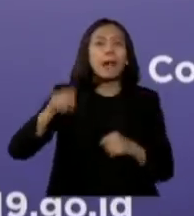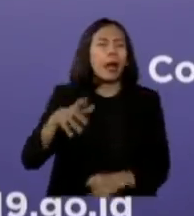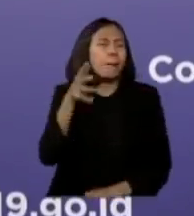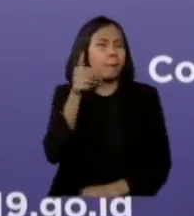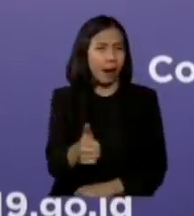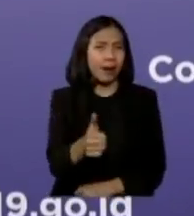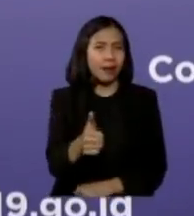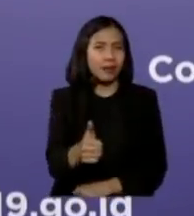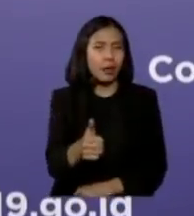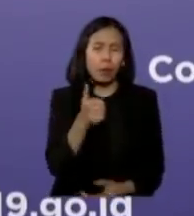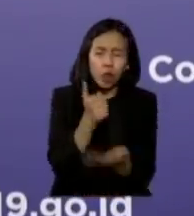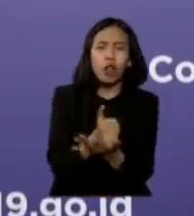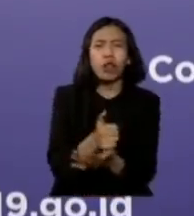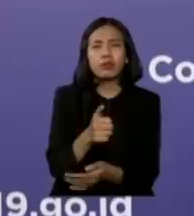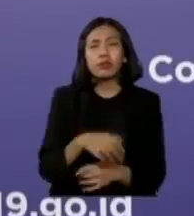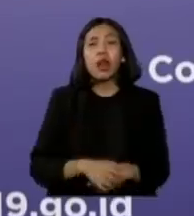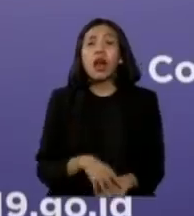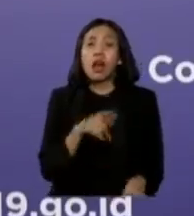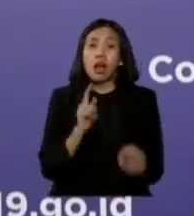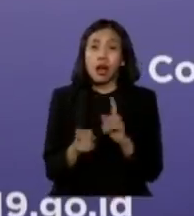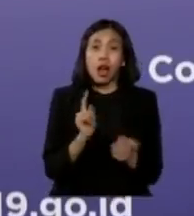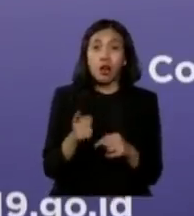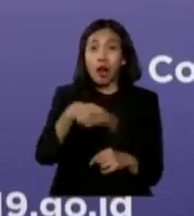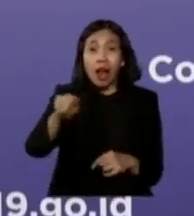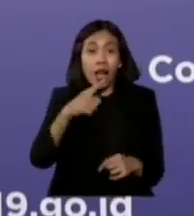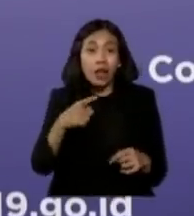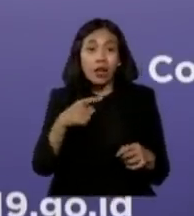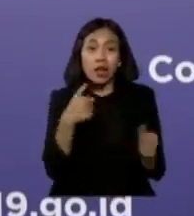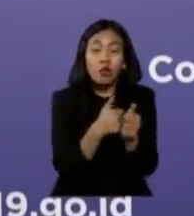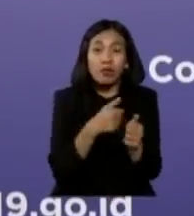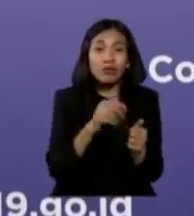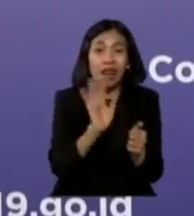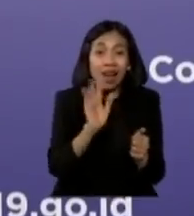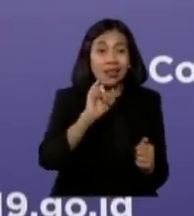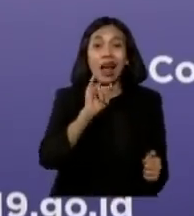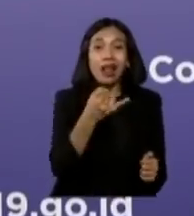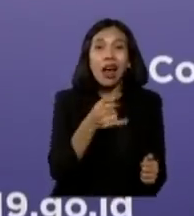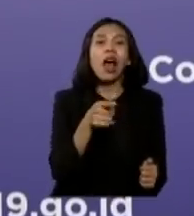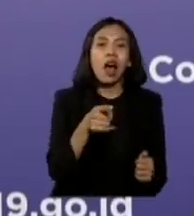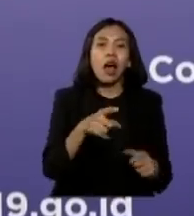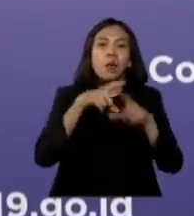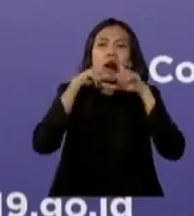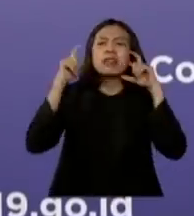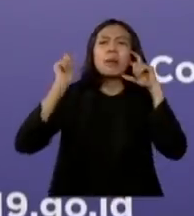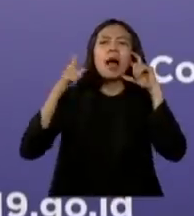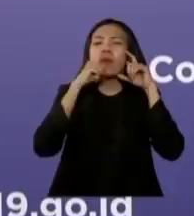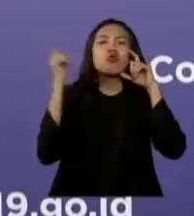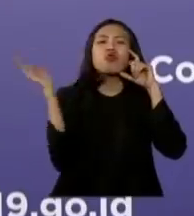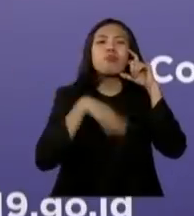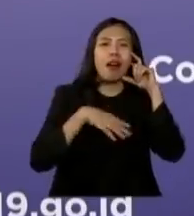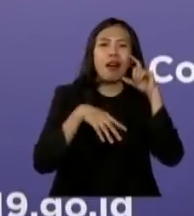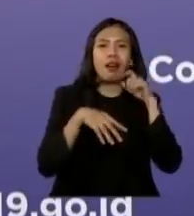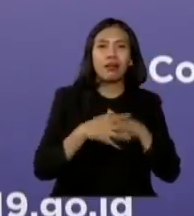dan benar karena kalau kita tidak melakukan dengan cara yang benar maka efektifitas penggunaan masker tidak akan bisa